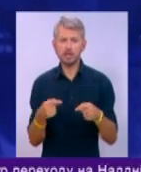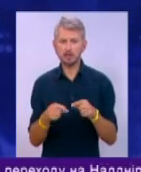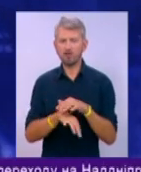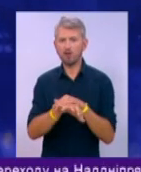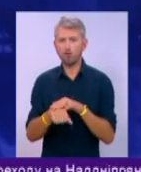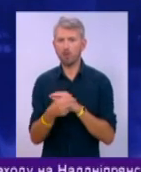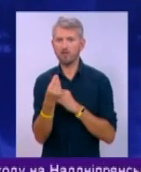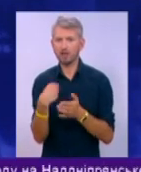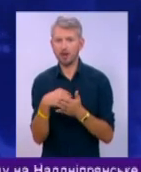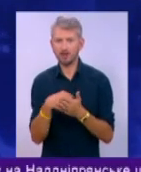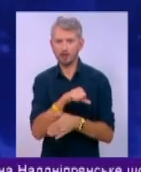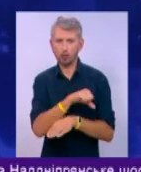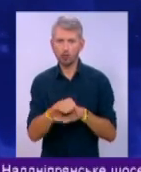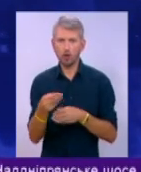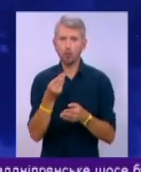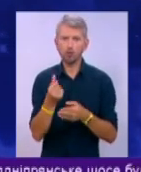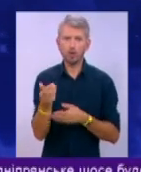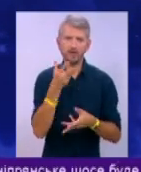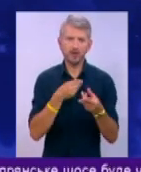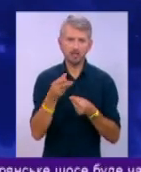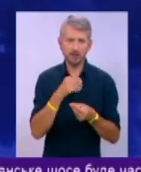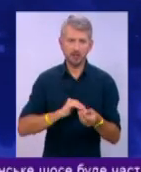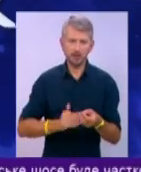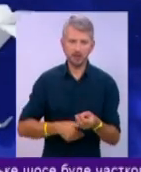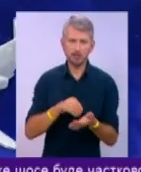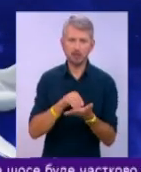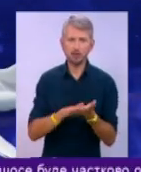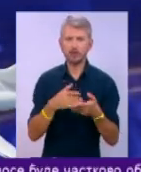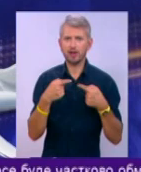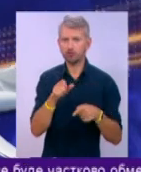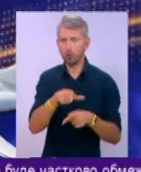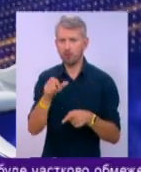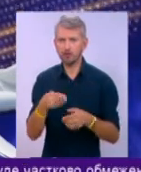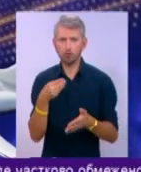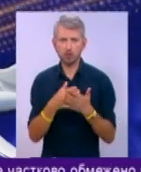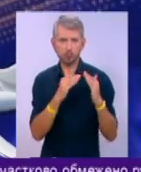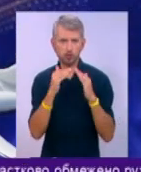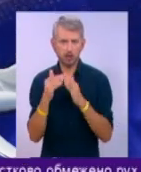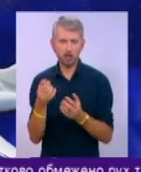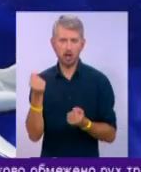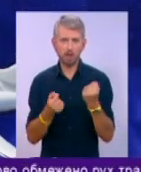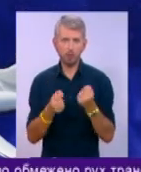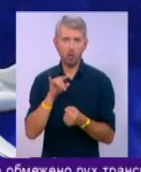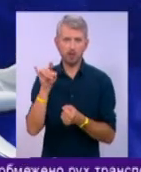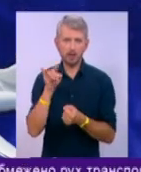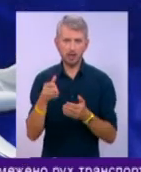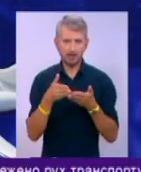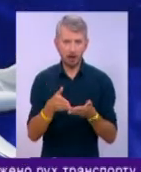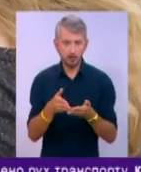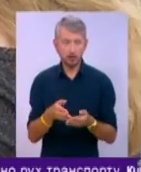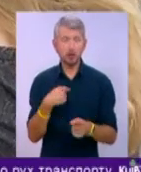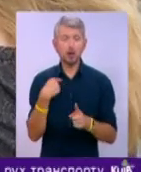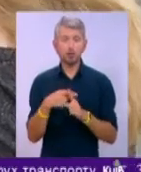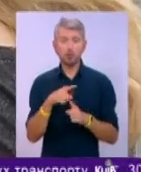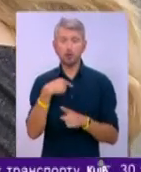за кордон, купують фіктивні фірми, реєструють на інших юридичних чи фізичних осіб дорогі будинки, авто, літаки та яхти. До того ж, за